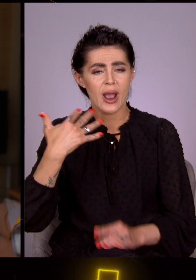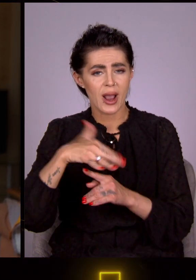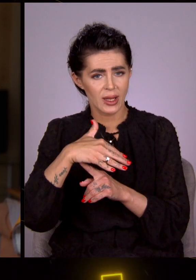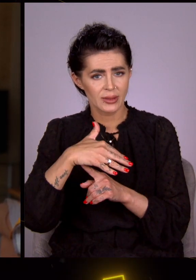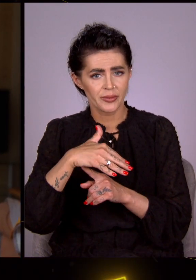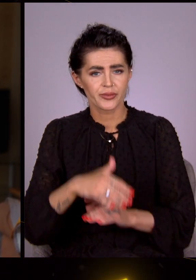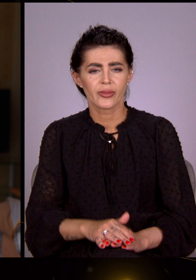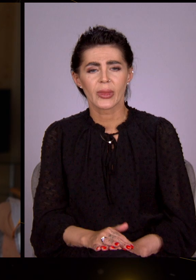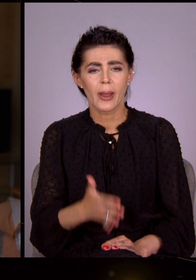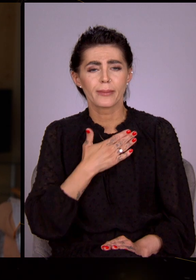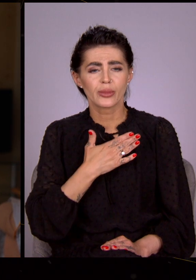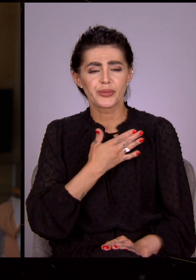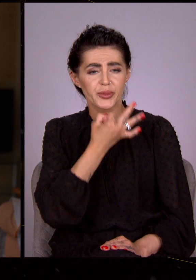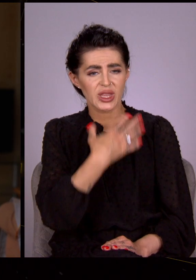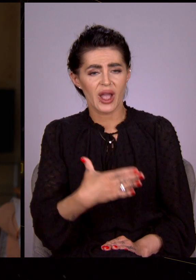це